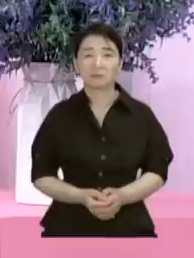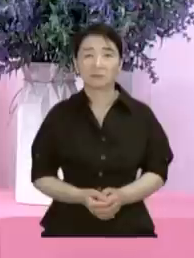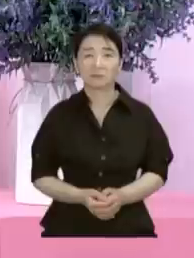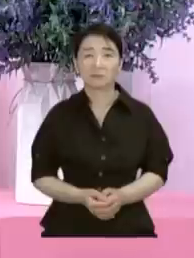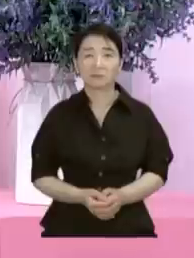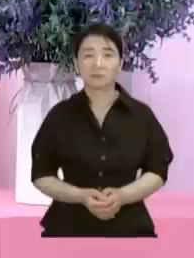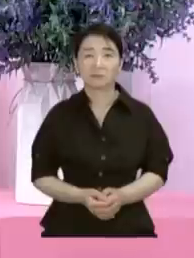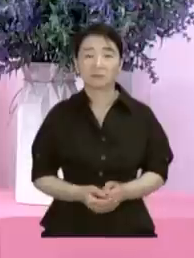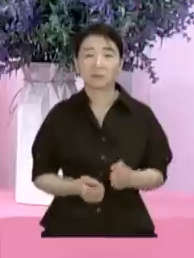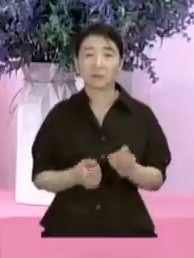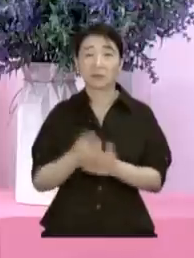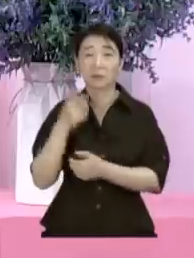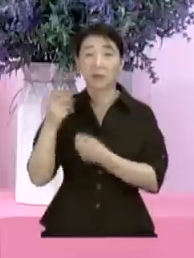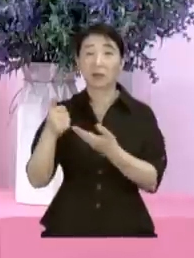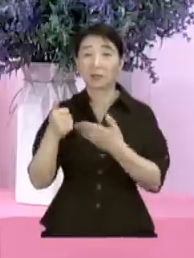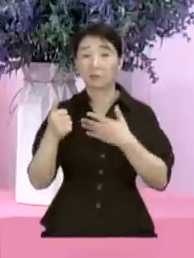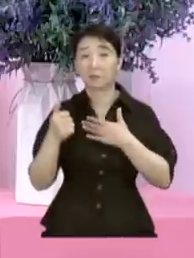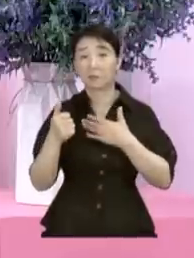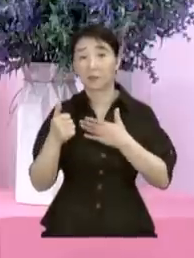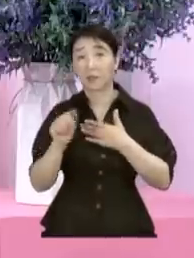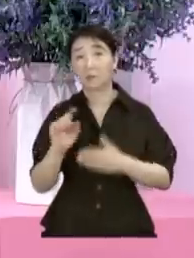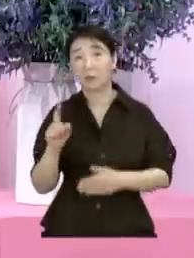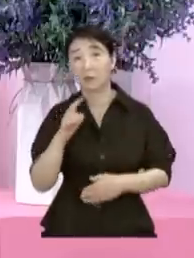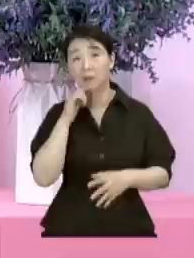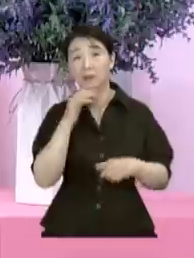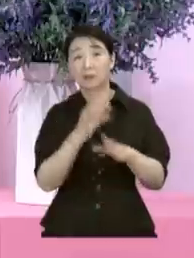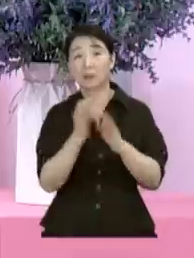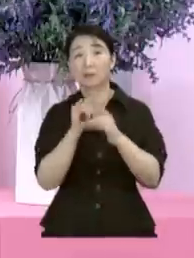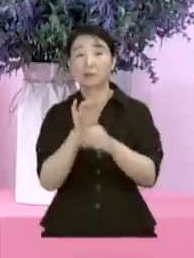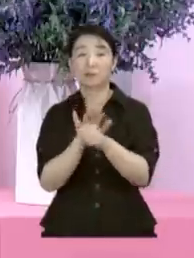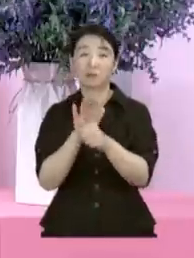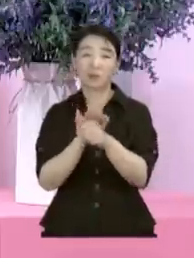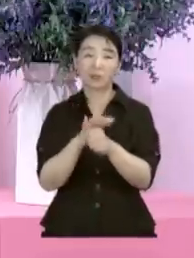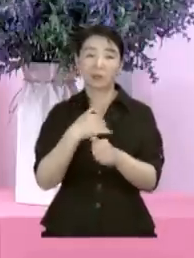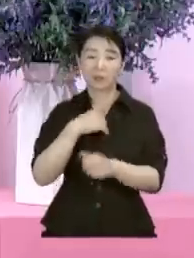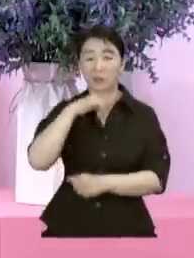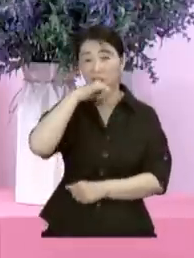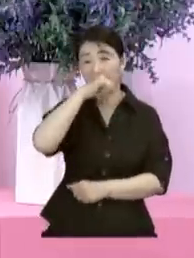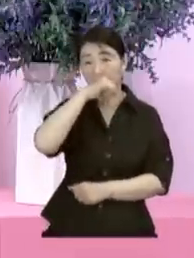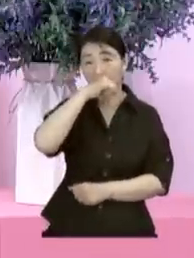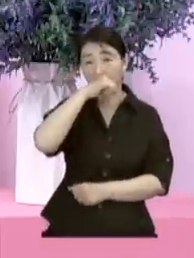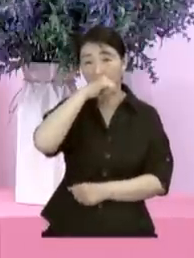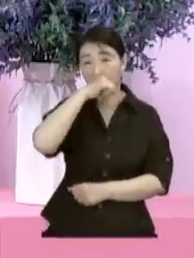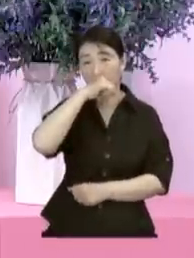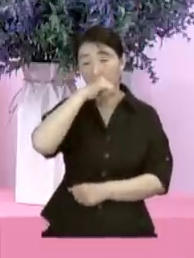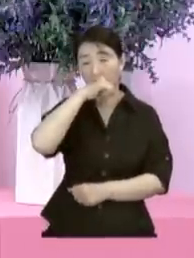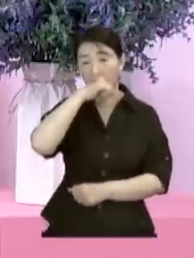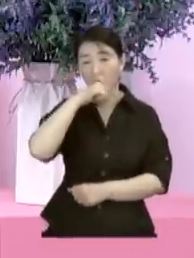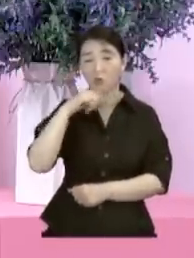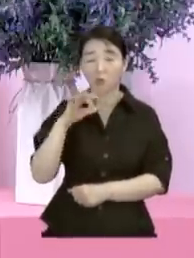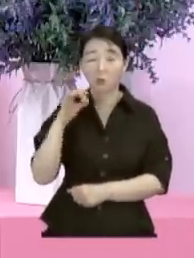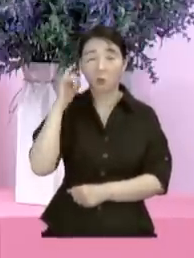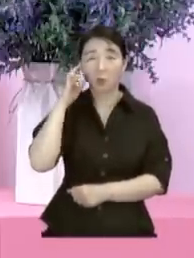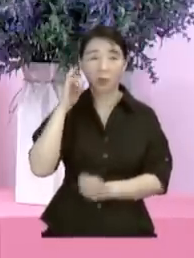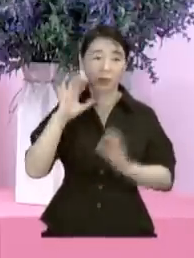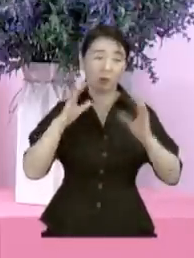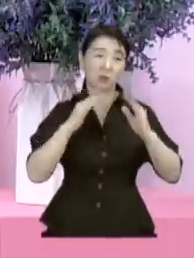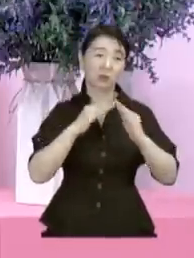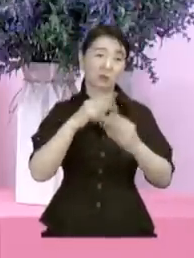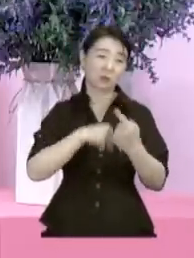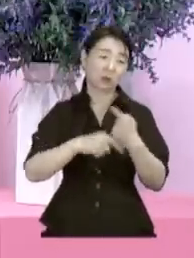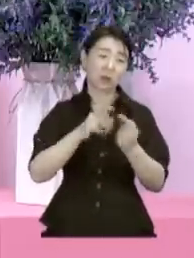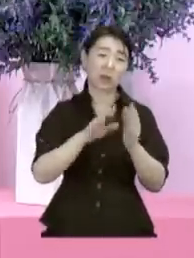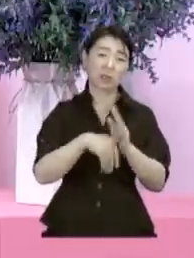이제는 하나님 네. 제가 이 탈북민 지원하는 거 재정적으로 좀 그때 어린이집을